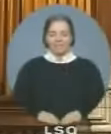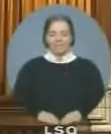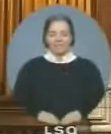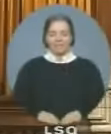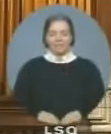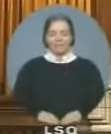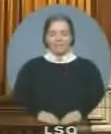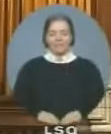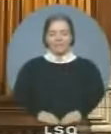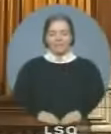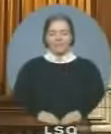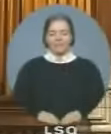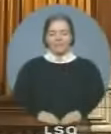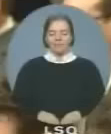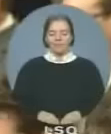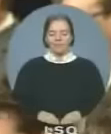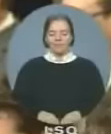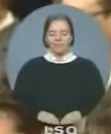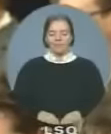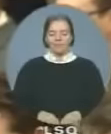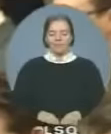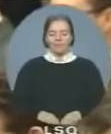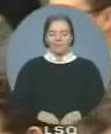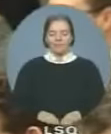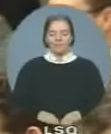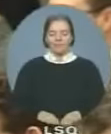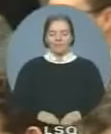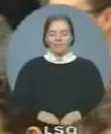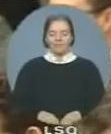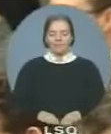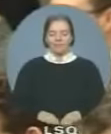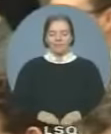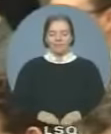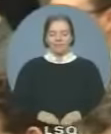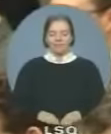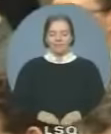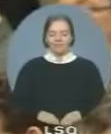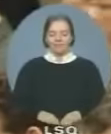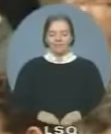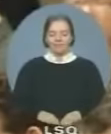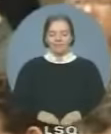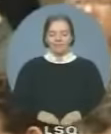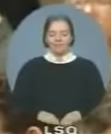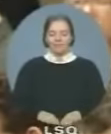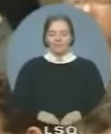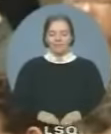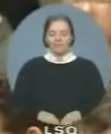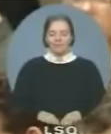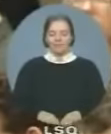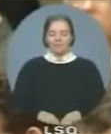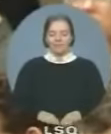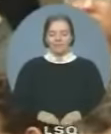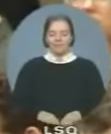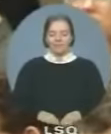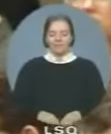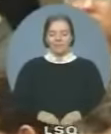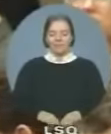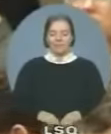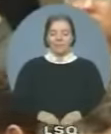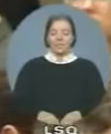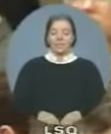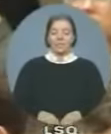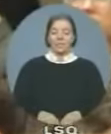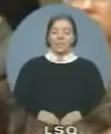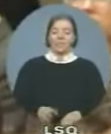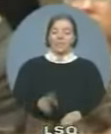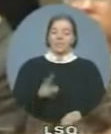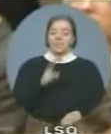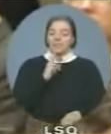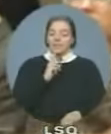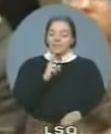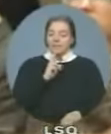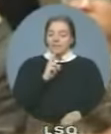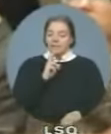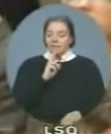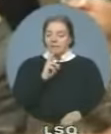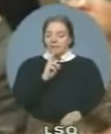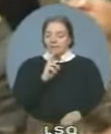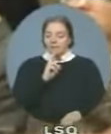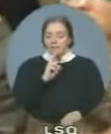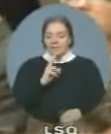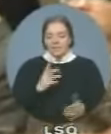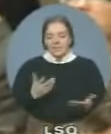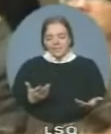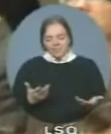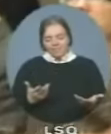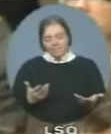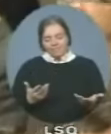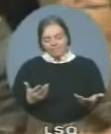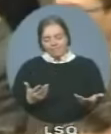chambre. C intervention en favour de la vérité, je suppose. Mais le réalité est, une fois encore, elle est misstating. Le assistant de M. Cadman